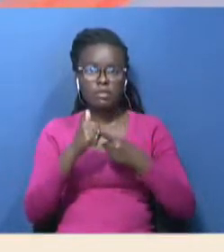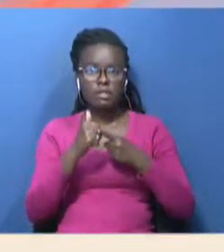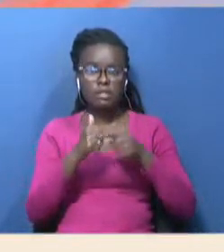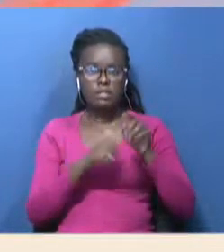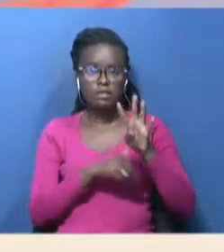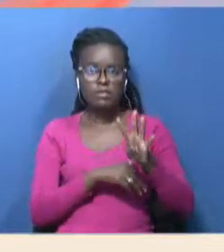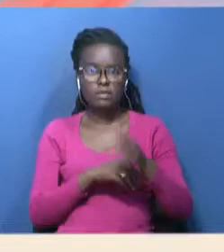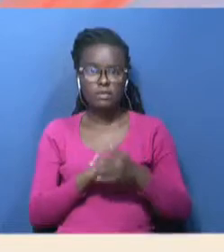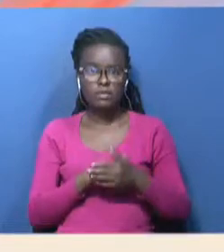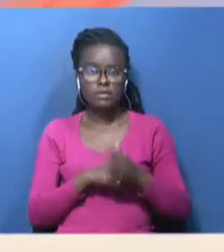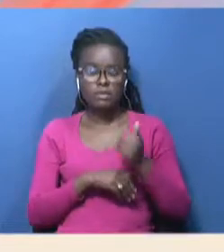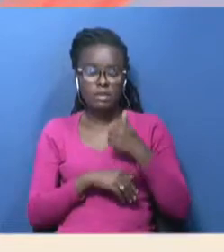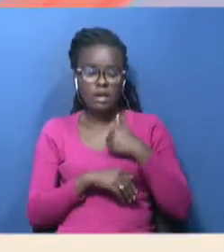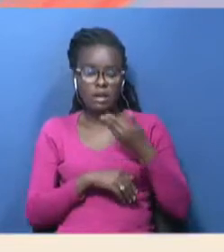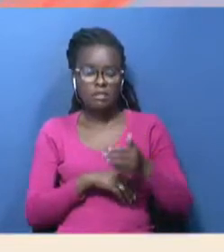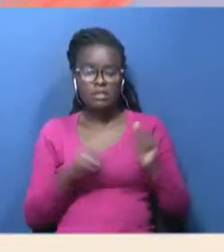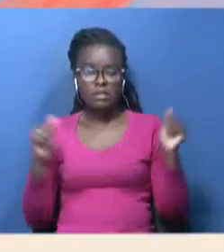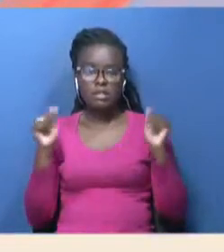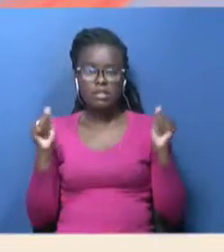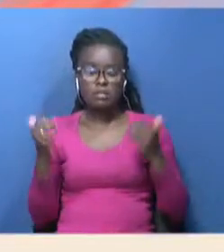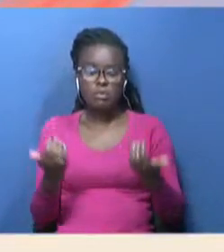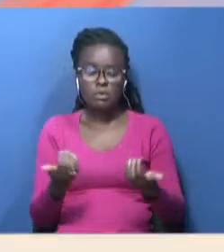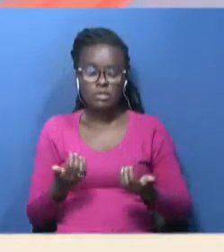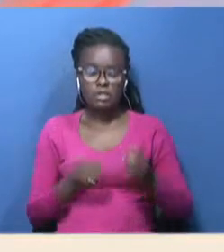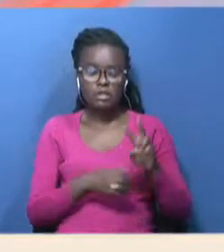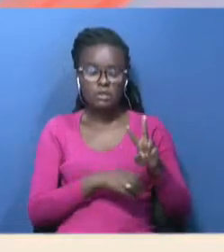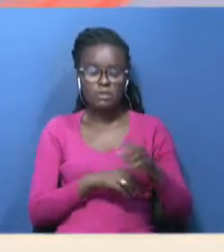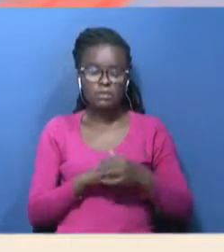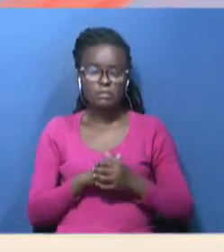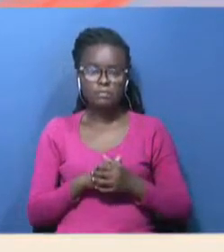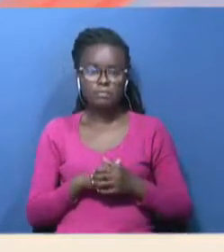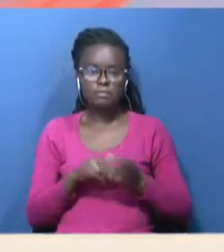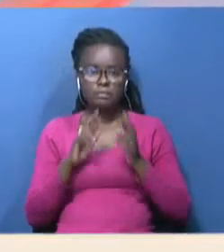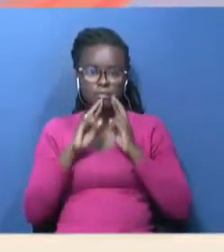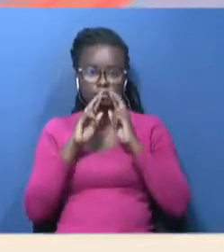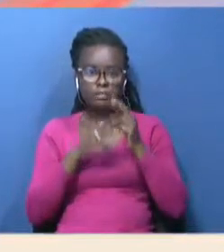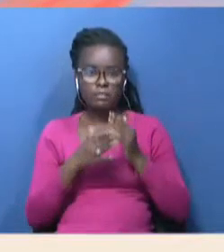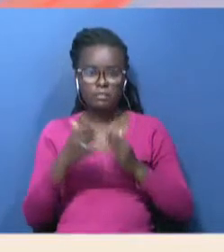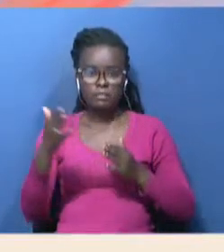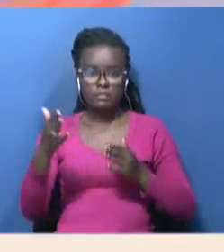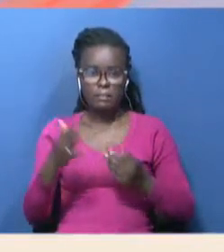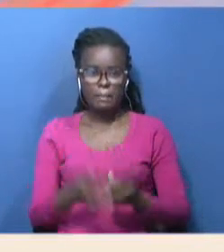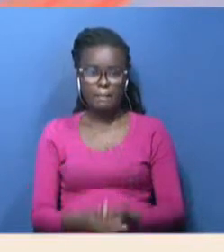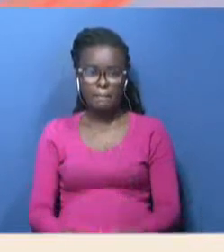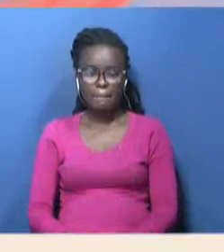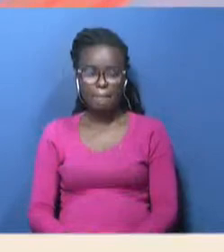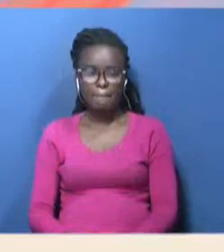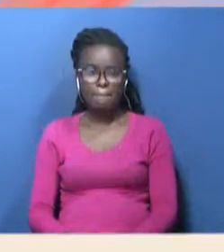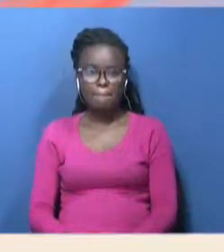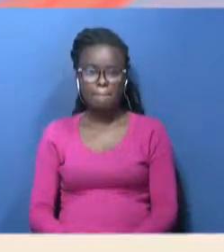464 gũkorwo ĩtiganĩirio mocarĩ-inĩ ici cierĩ. Wang'ombe wa Maina nĩwe wĩna riboti makĩria.